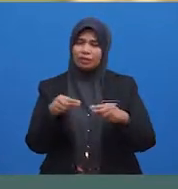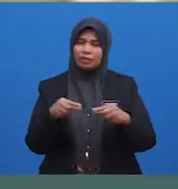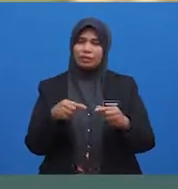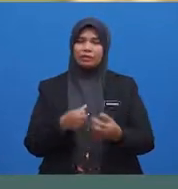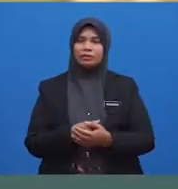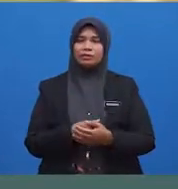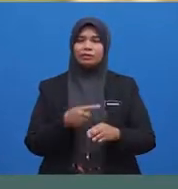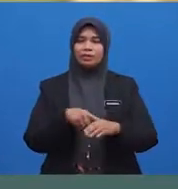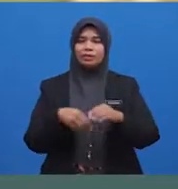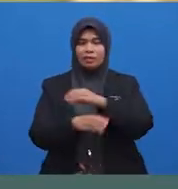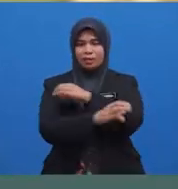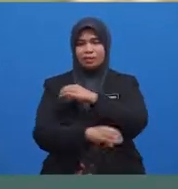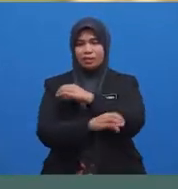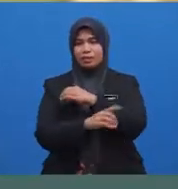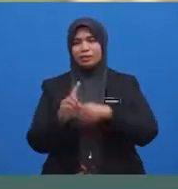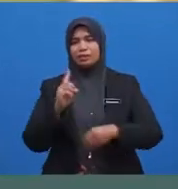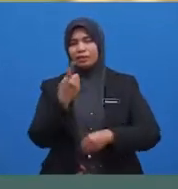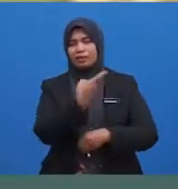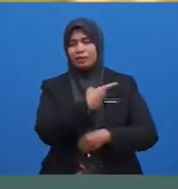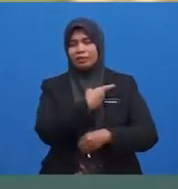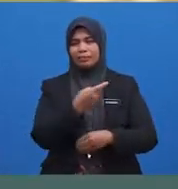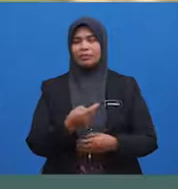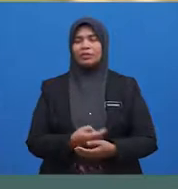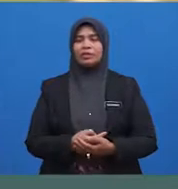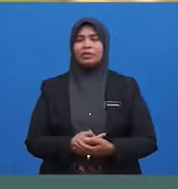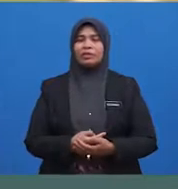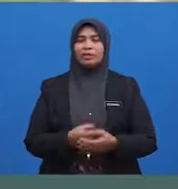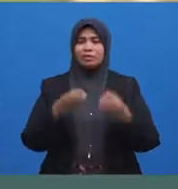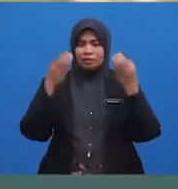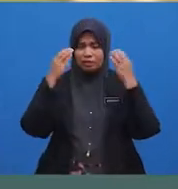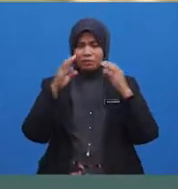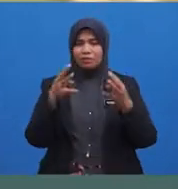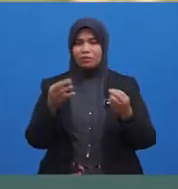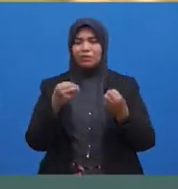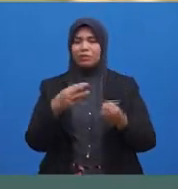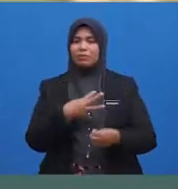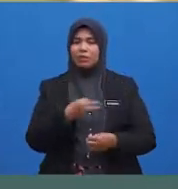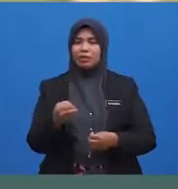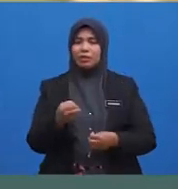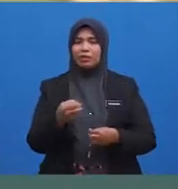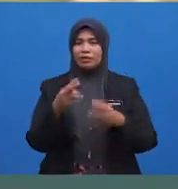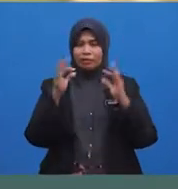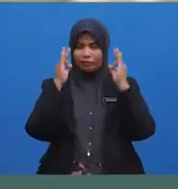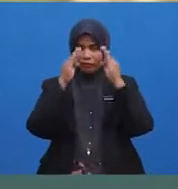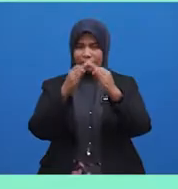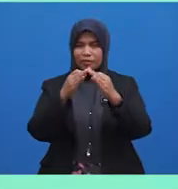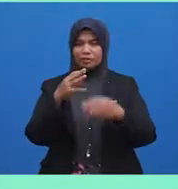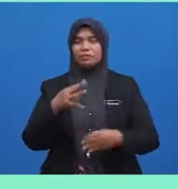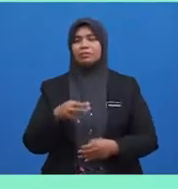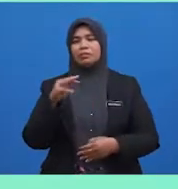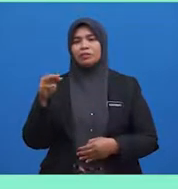murid-murid. Bagi menjawab persoalan ini, cikgu ingin menarik perhatian murid-murid pada paparan berikut.